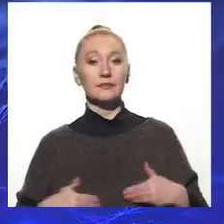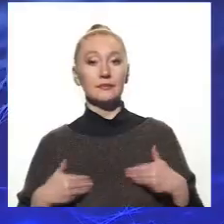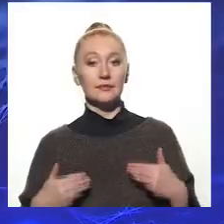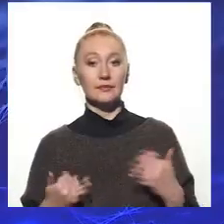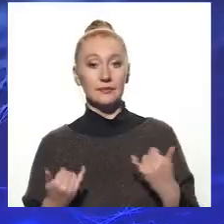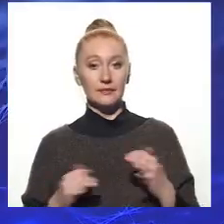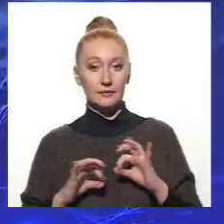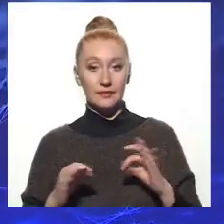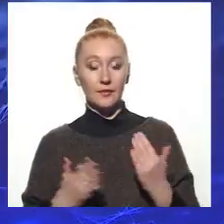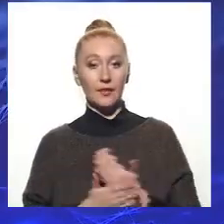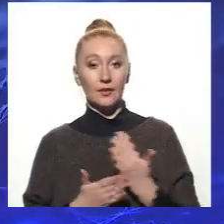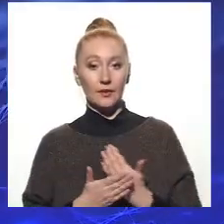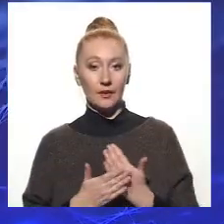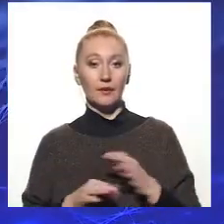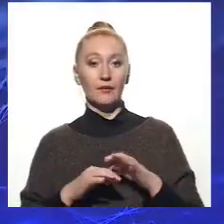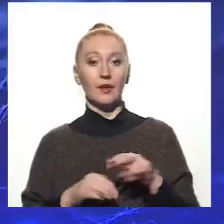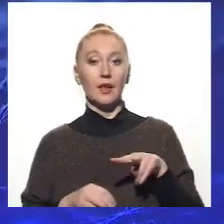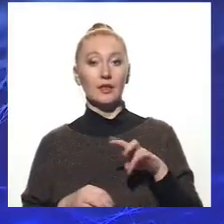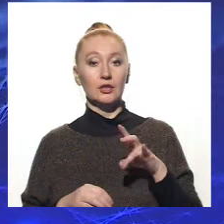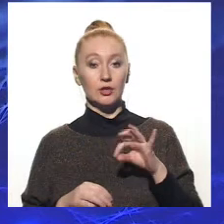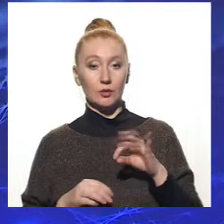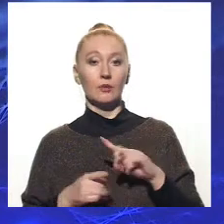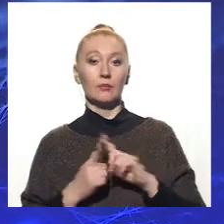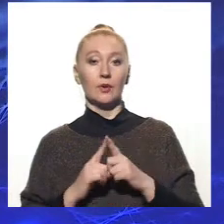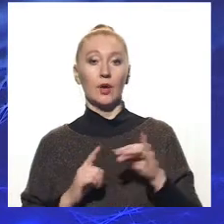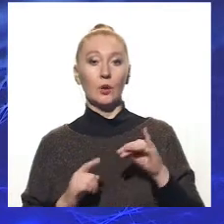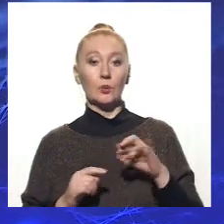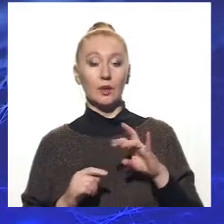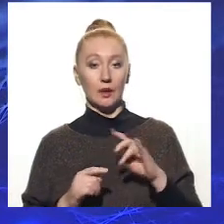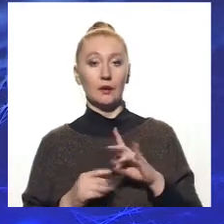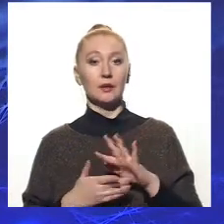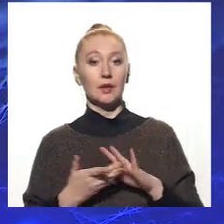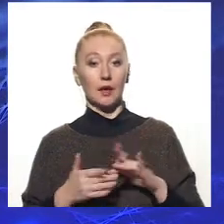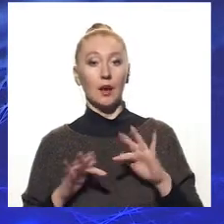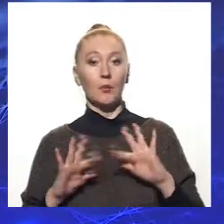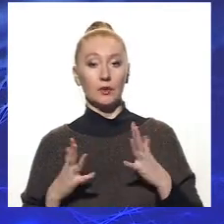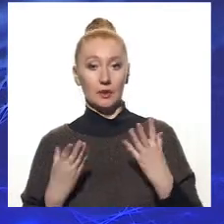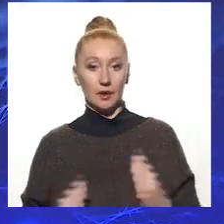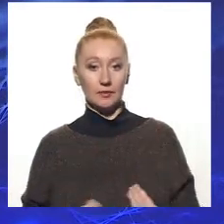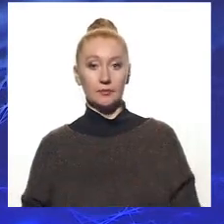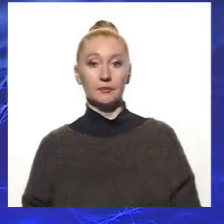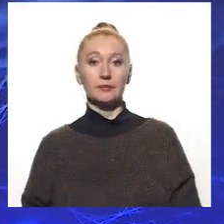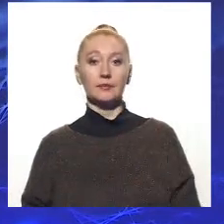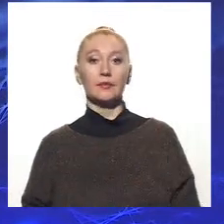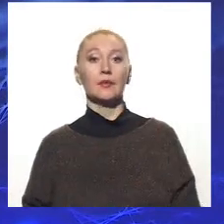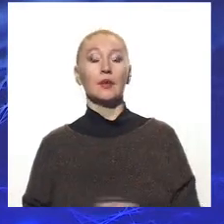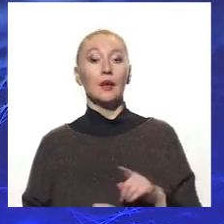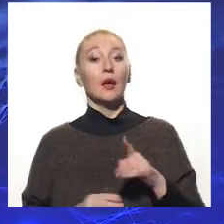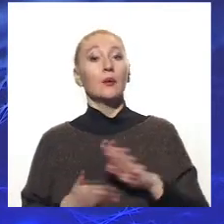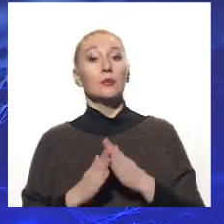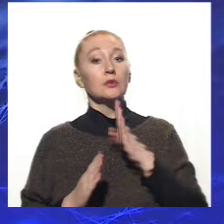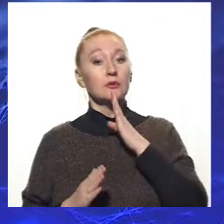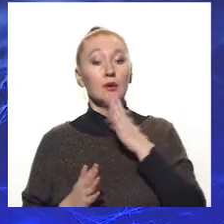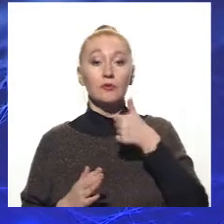Мої вітання. В ефірі випуск новин. У студії Віталій Лисенко, сурдопереклад Надія Юнгіна. І далі про події дня. Стан жінки,